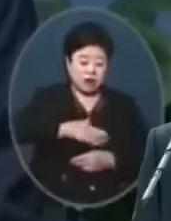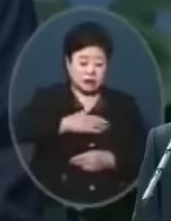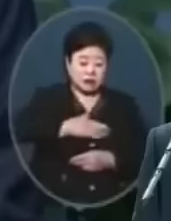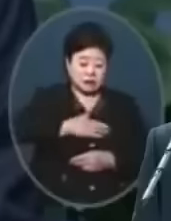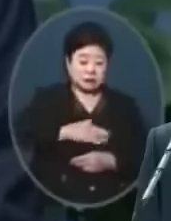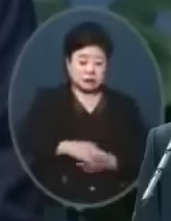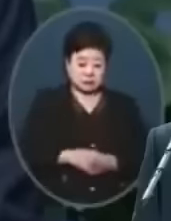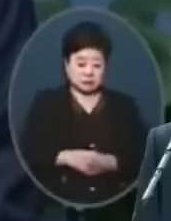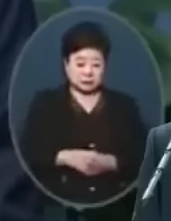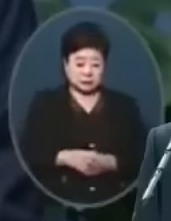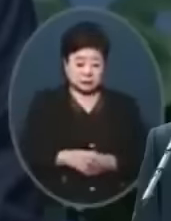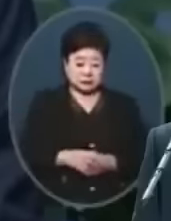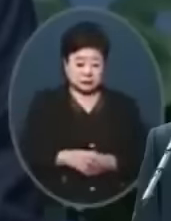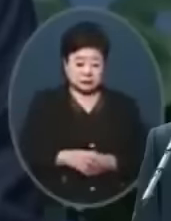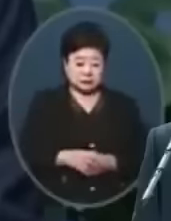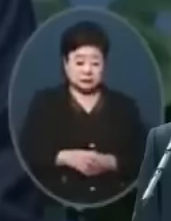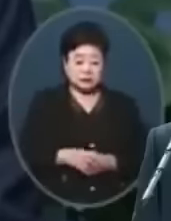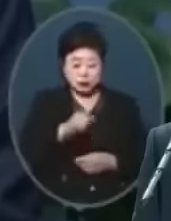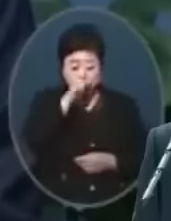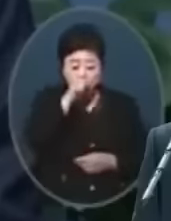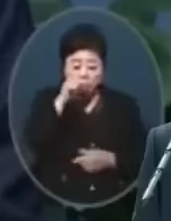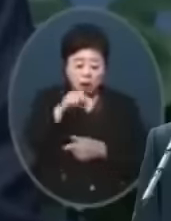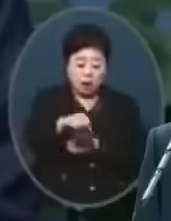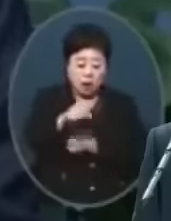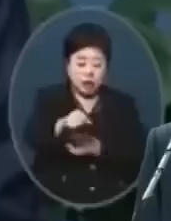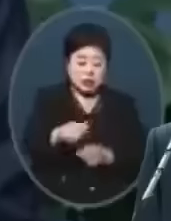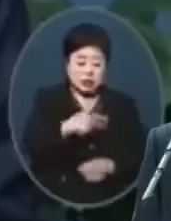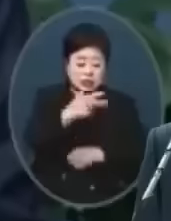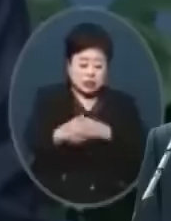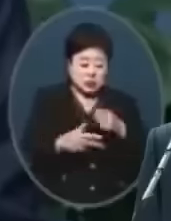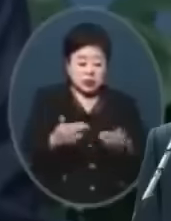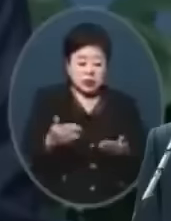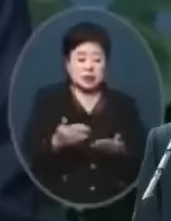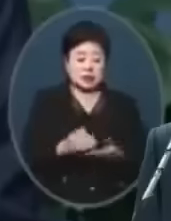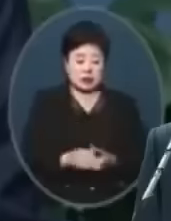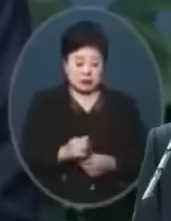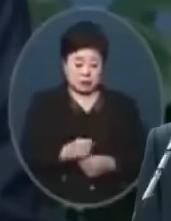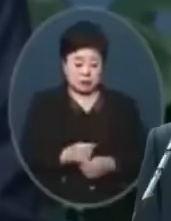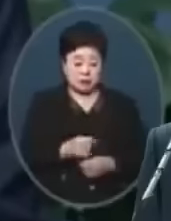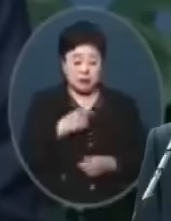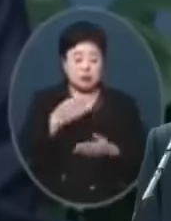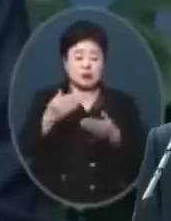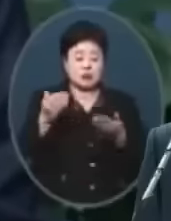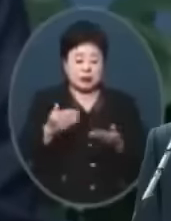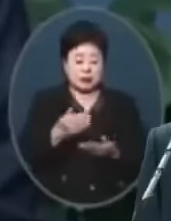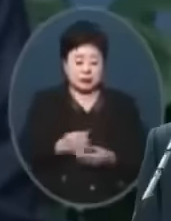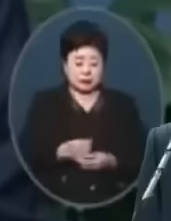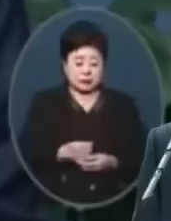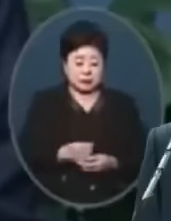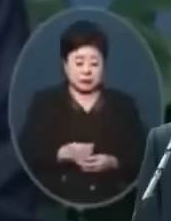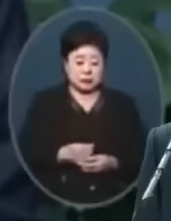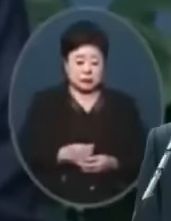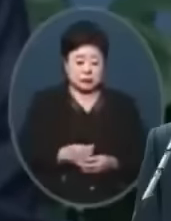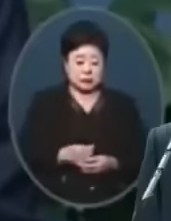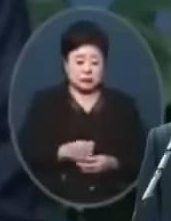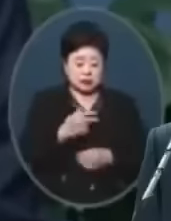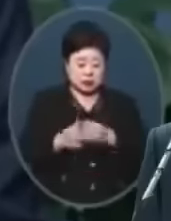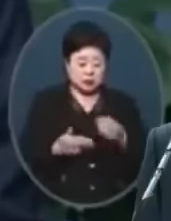건 다른 데 주는 것보다 좋다. 내가 7년 동안 나에게 봉사하고 일하겠냐? 예,